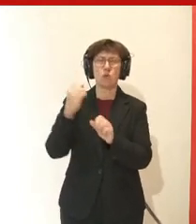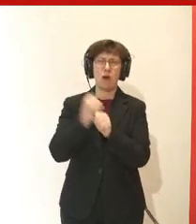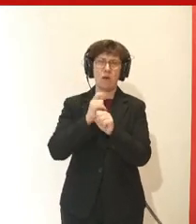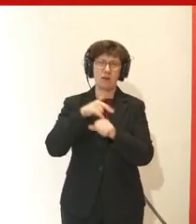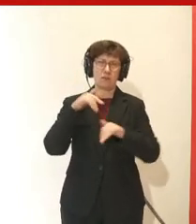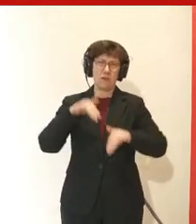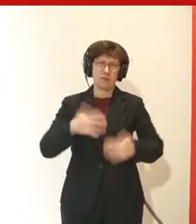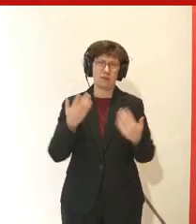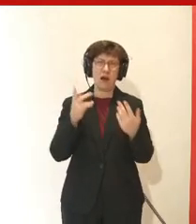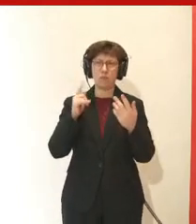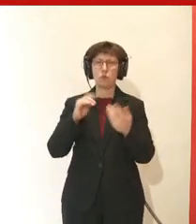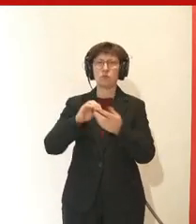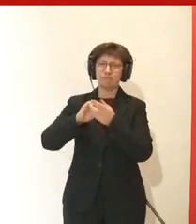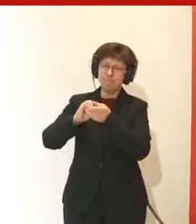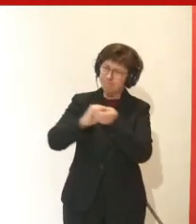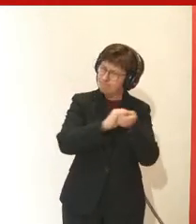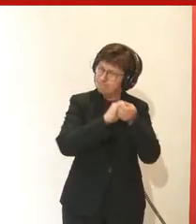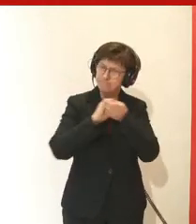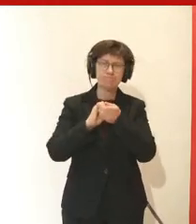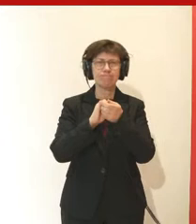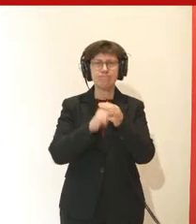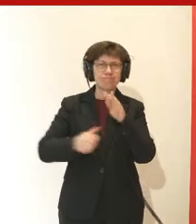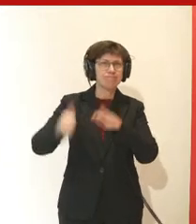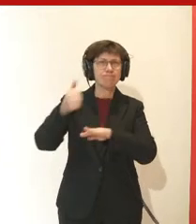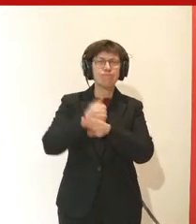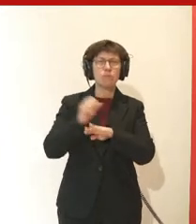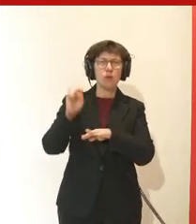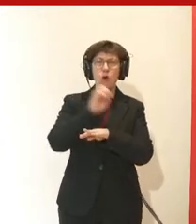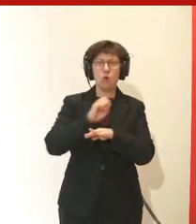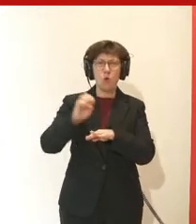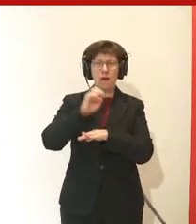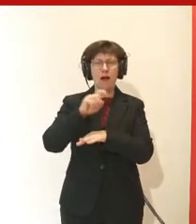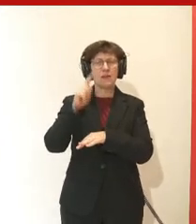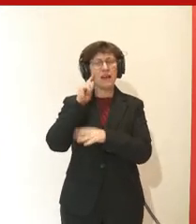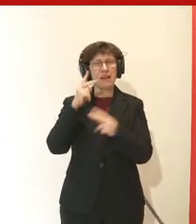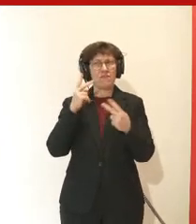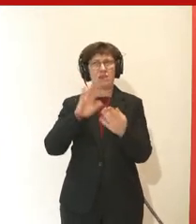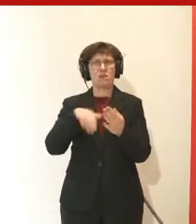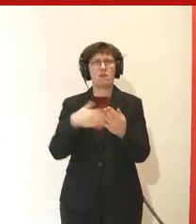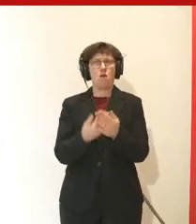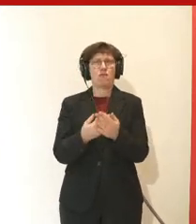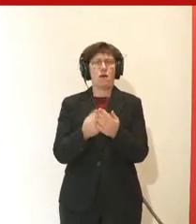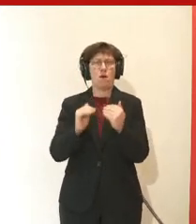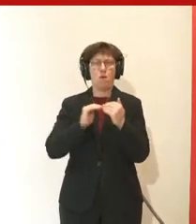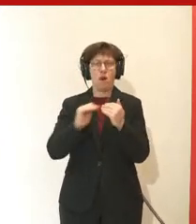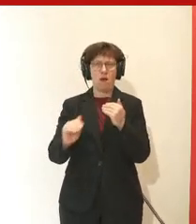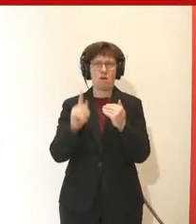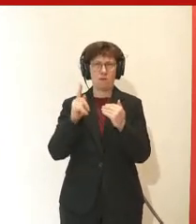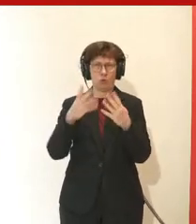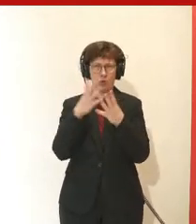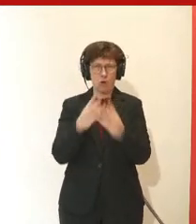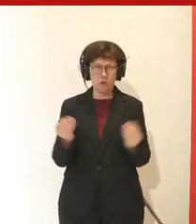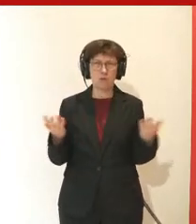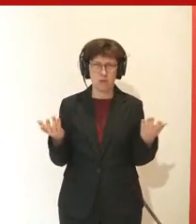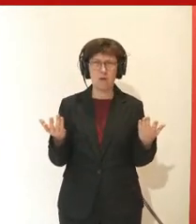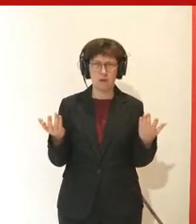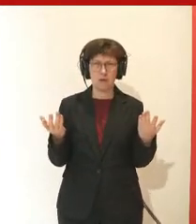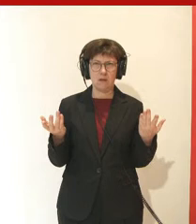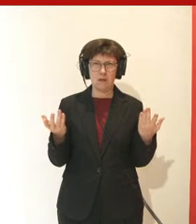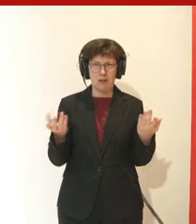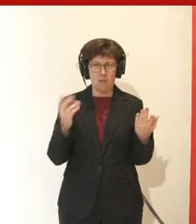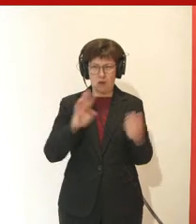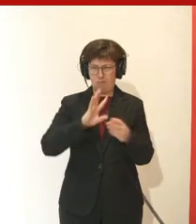einiges und souveränes europa das sind auch die wichtigen aufgaben die unser land jetzt zu lösen hat und das